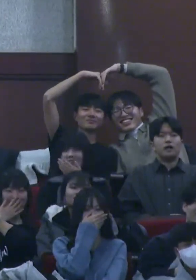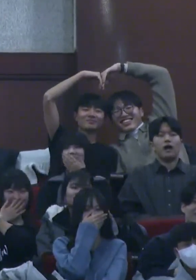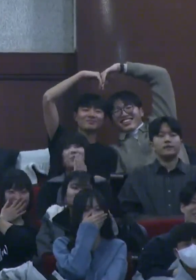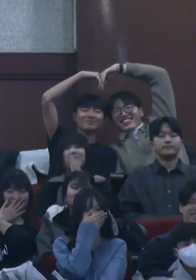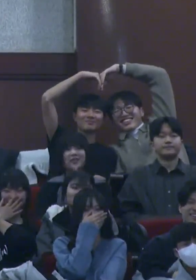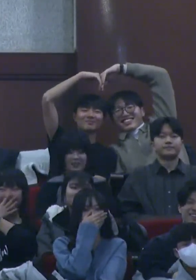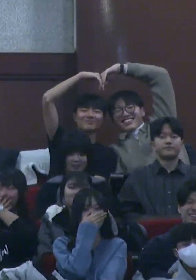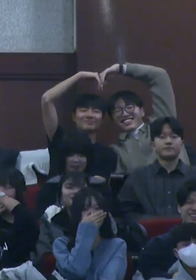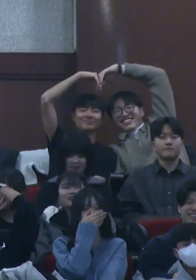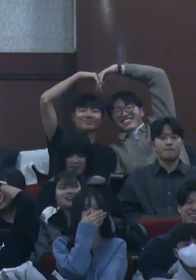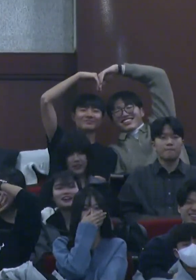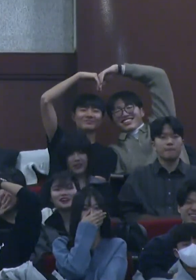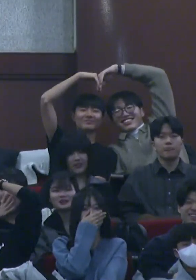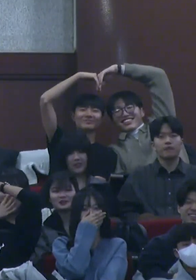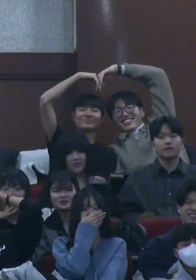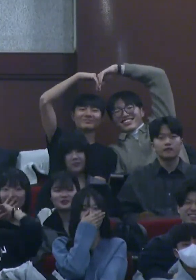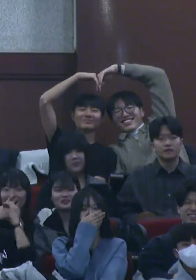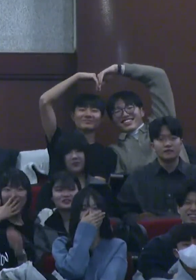오케이, 오케이.